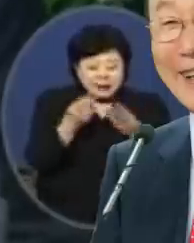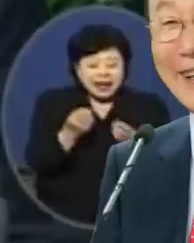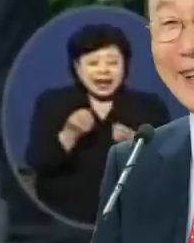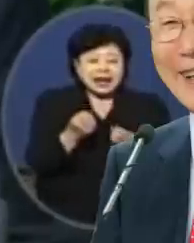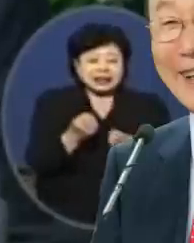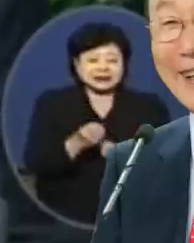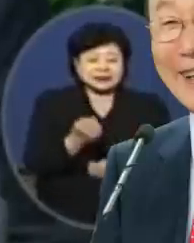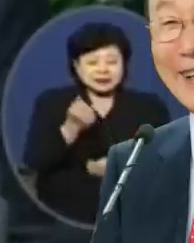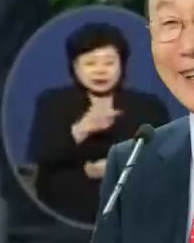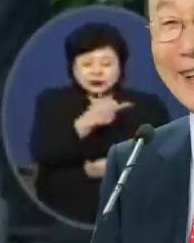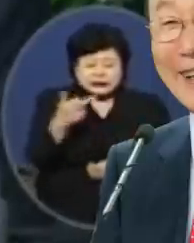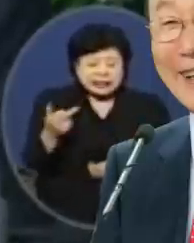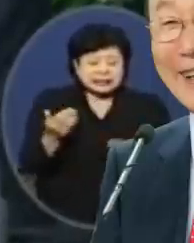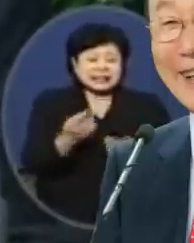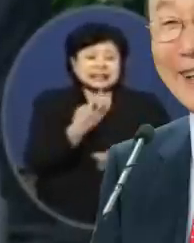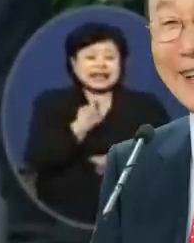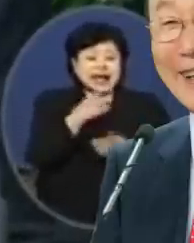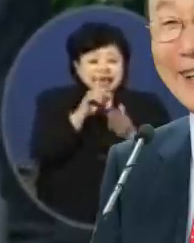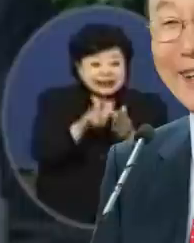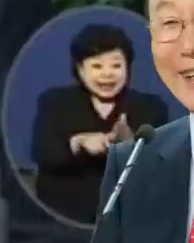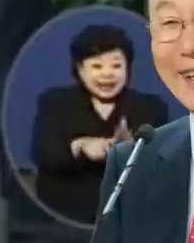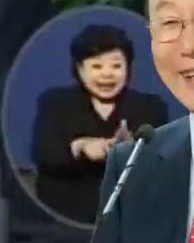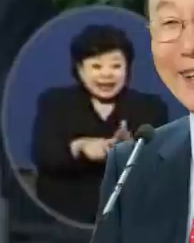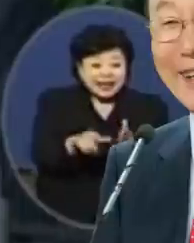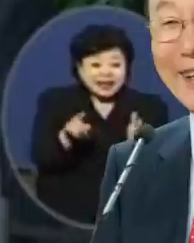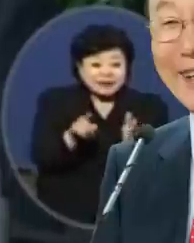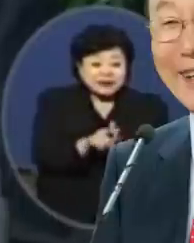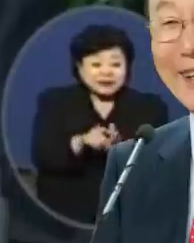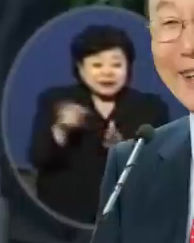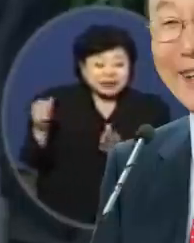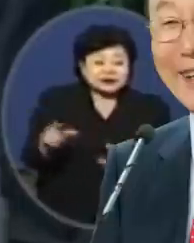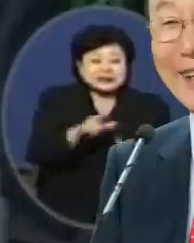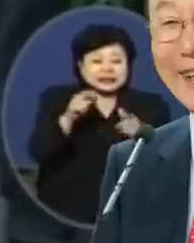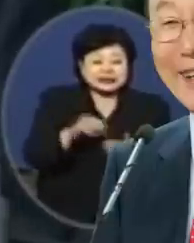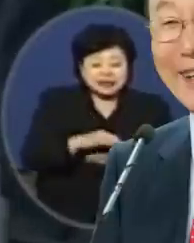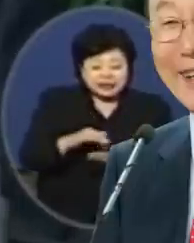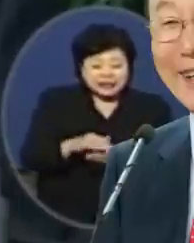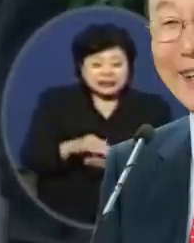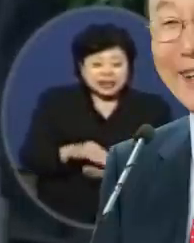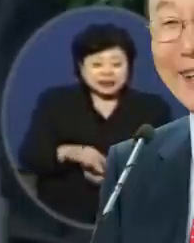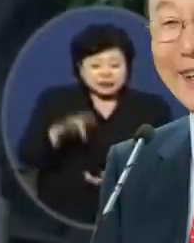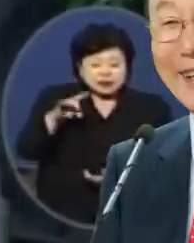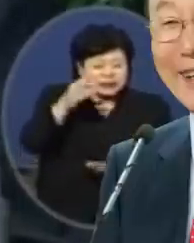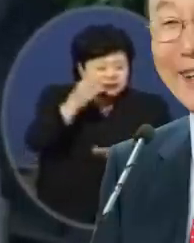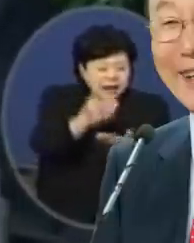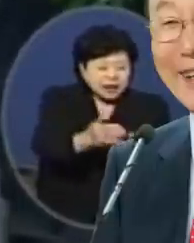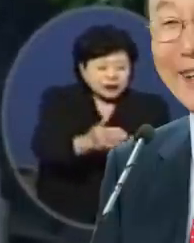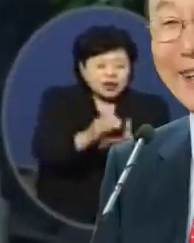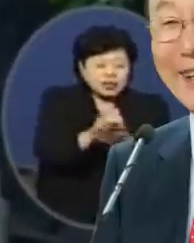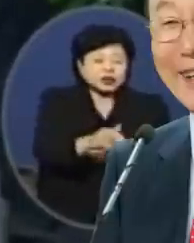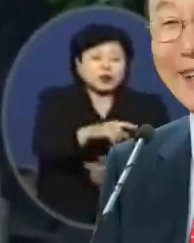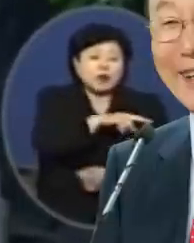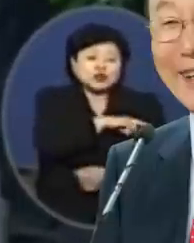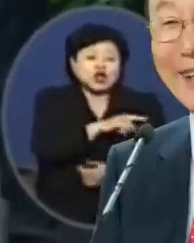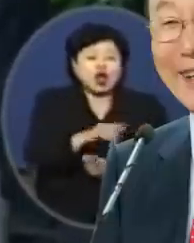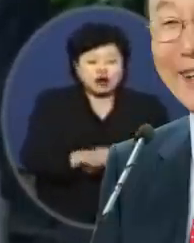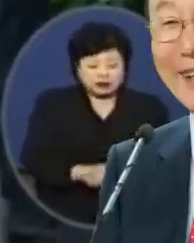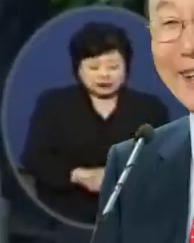많은 크고 적은 일을 당할 때 믿음으로 살라는 것은 계산을 먼저 하지 말고 기도를 먼저 하라는